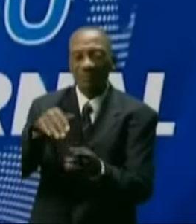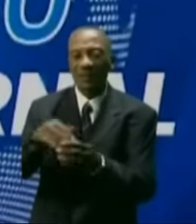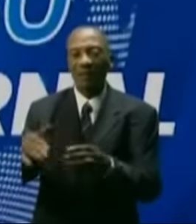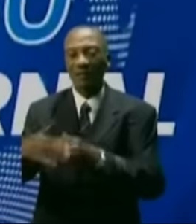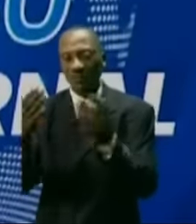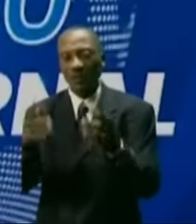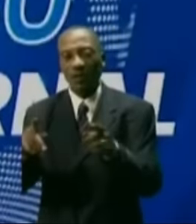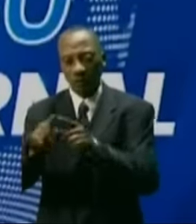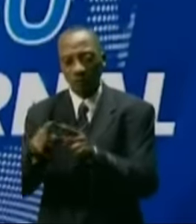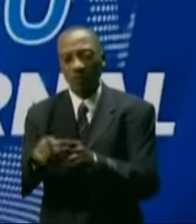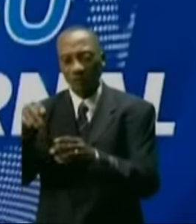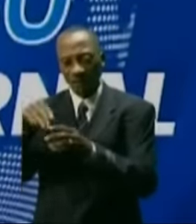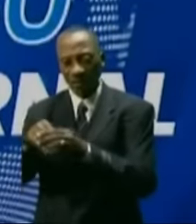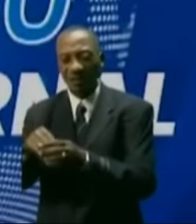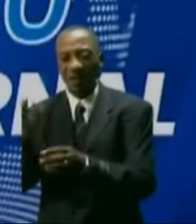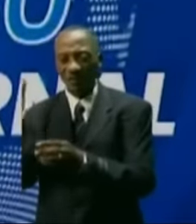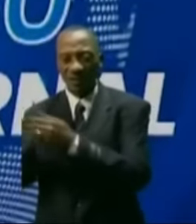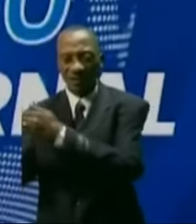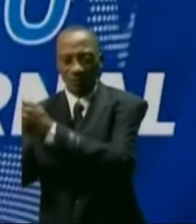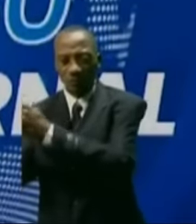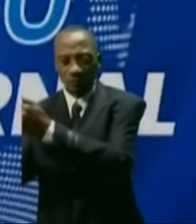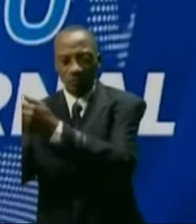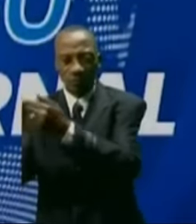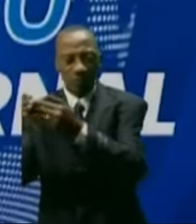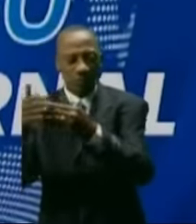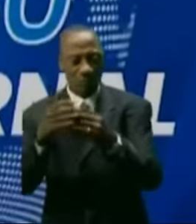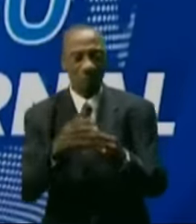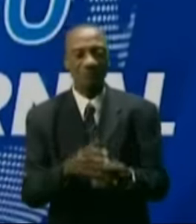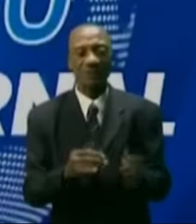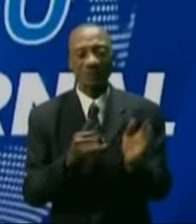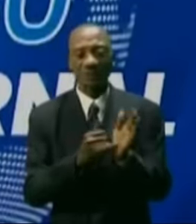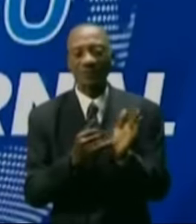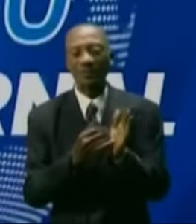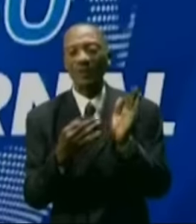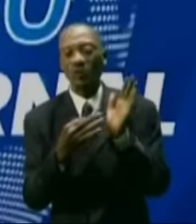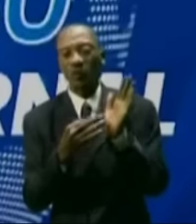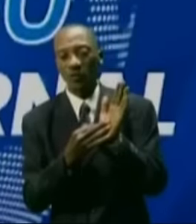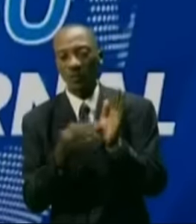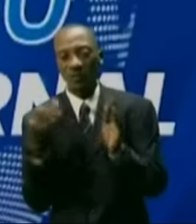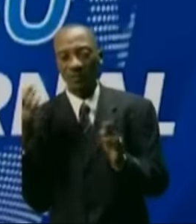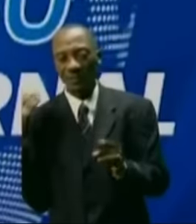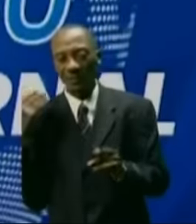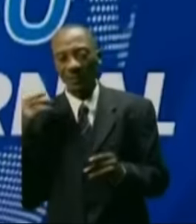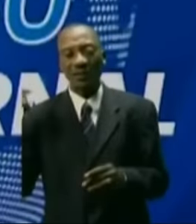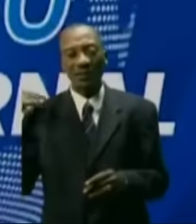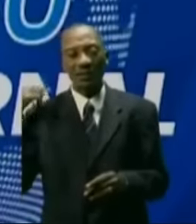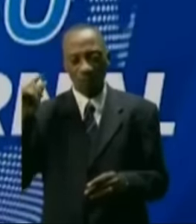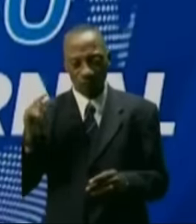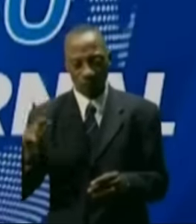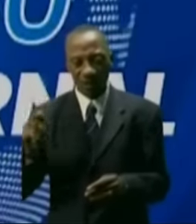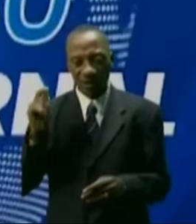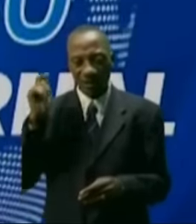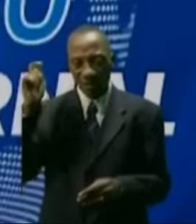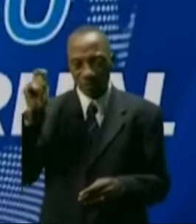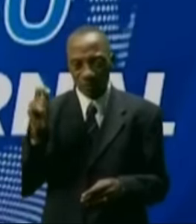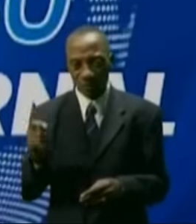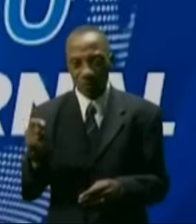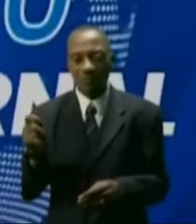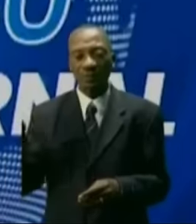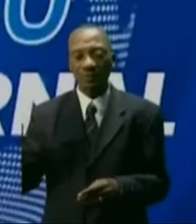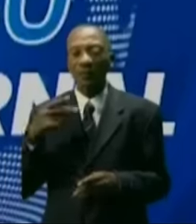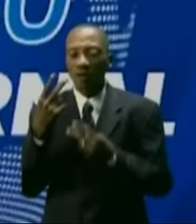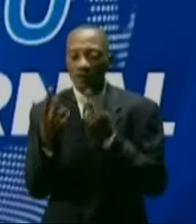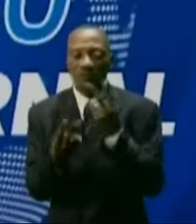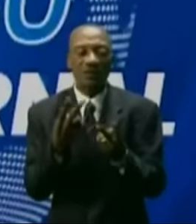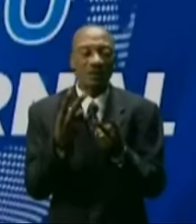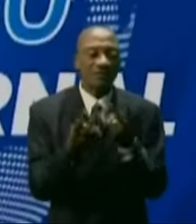marche d'endurance physique. De ce samedi 8 juin, le gouverneur militaire, le lieutenant-général Oubouya Kanchama Johnny, a inspecté les travaux